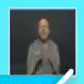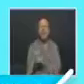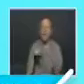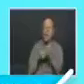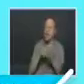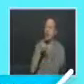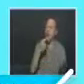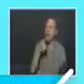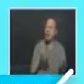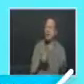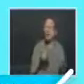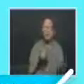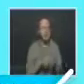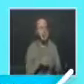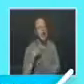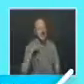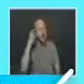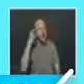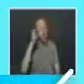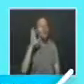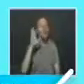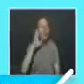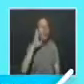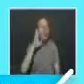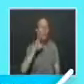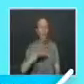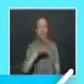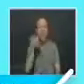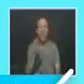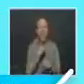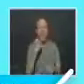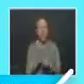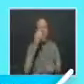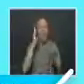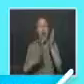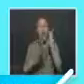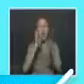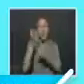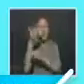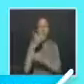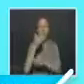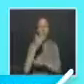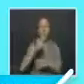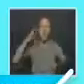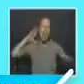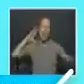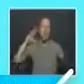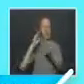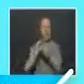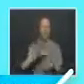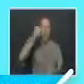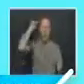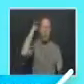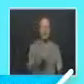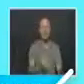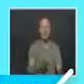אומר את זה? כי אני יודע שתקשיבי. כל מעשי האלימות במדינת ישראל אי פעם, כל